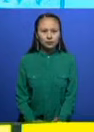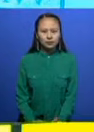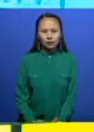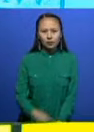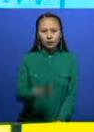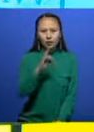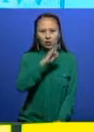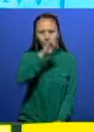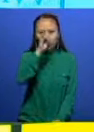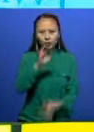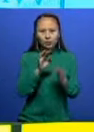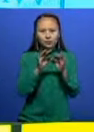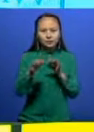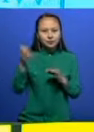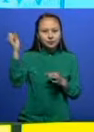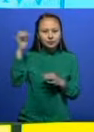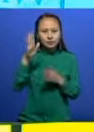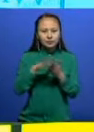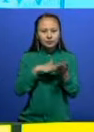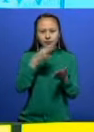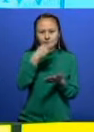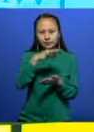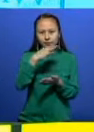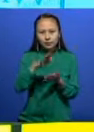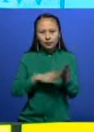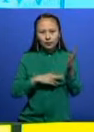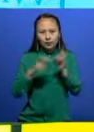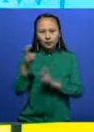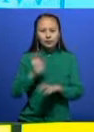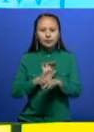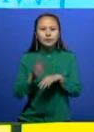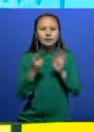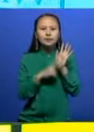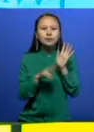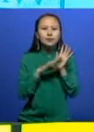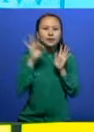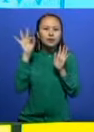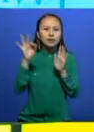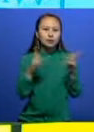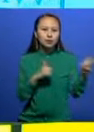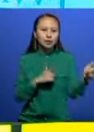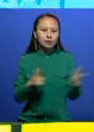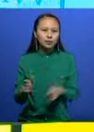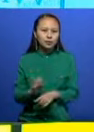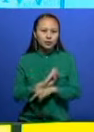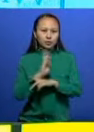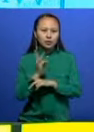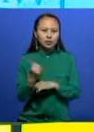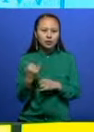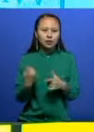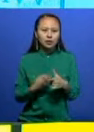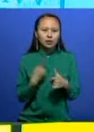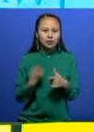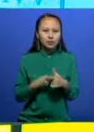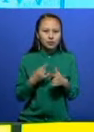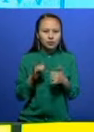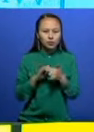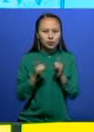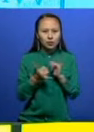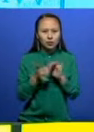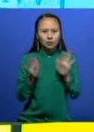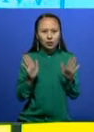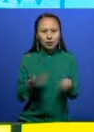Шығыс Қазақстан облысында күнбағыс майын өңдейтін кәсіпорындар еліміздегі ішкі нарықтың 70% дайын өніммен қамтамасыз етіп отыр. Бір ғана